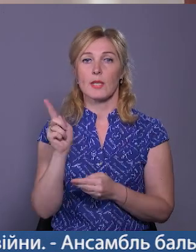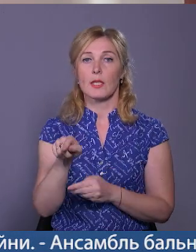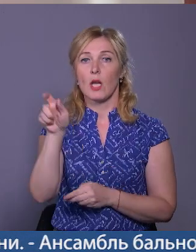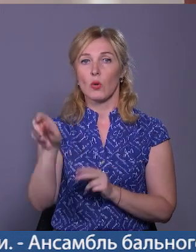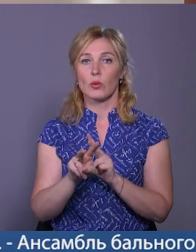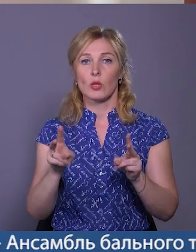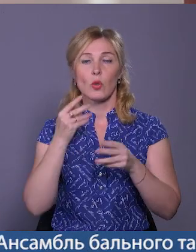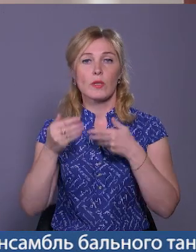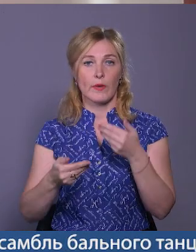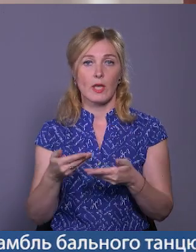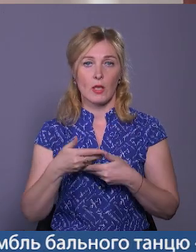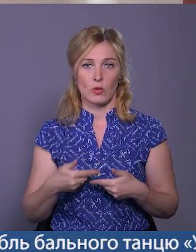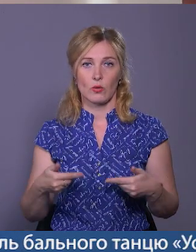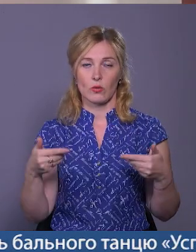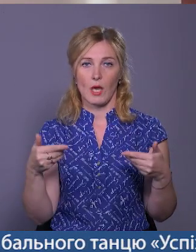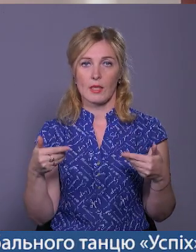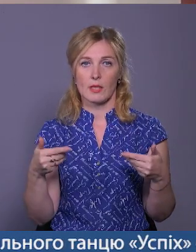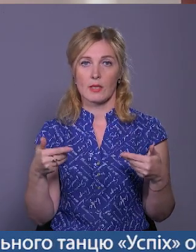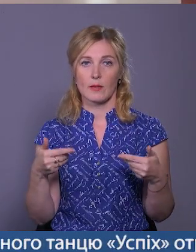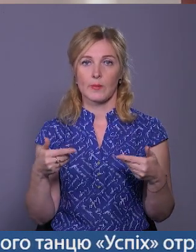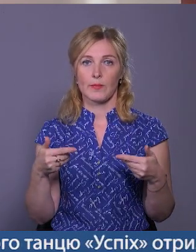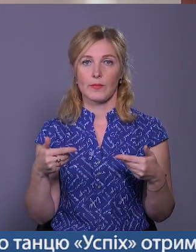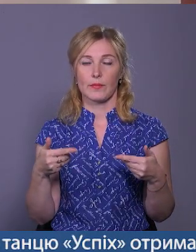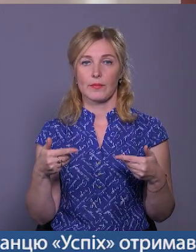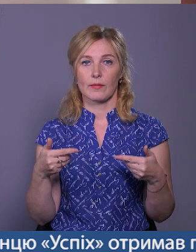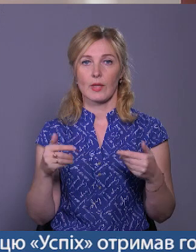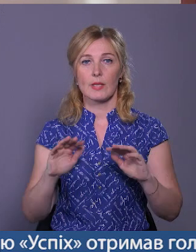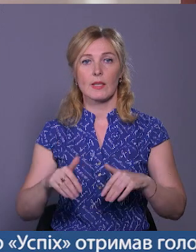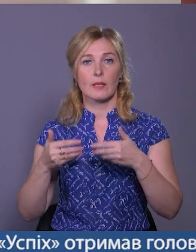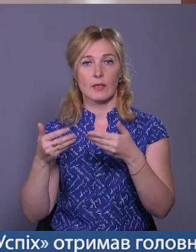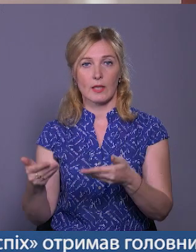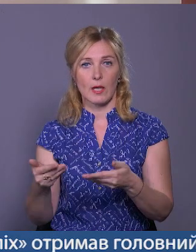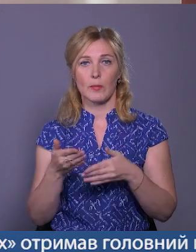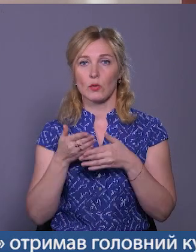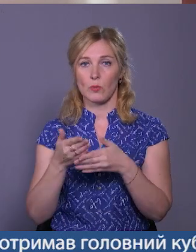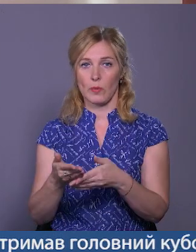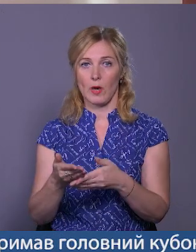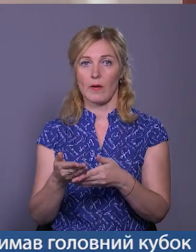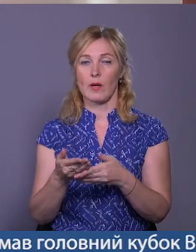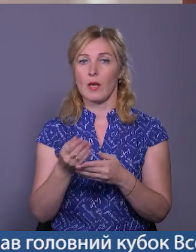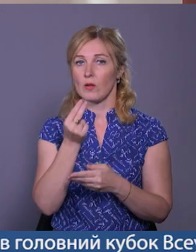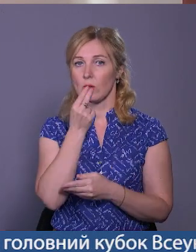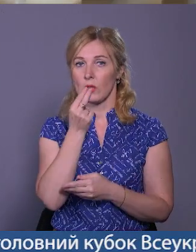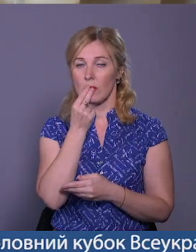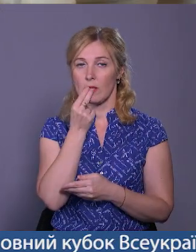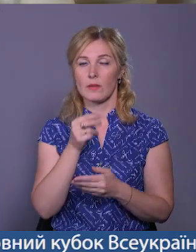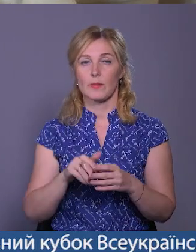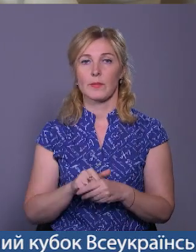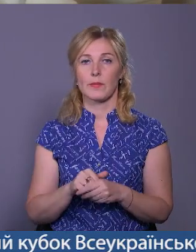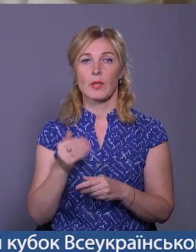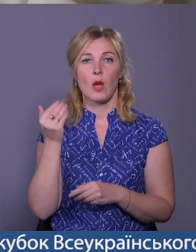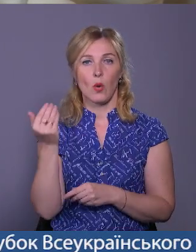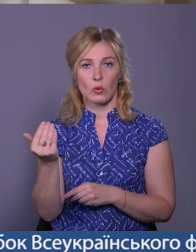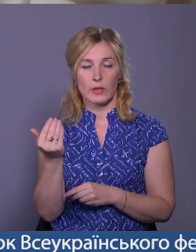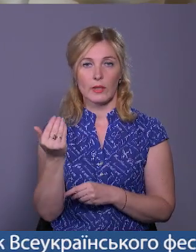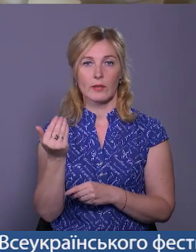котрі завертаються до нас в тому числі за наданням натуральної допомоги у вигляді гарячих комплексних обідів в